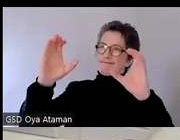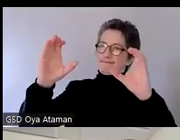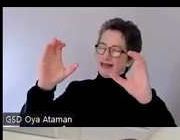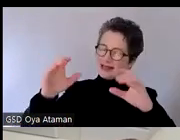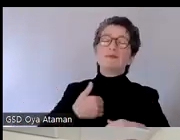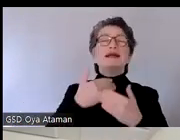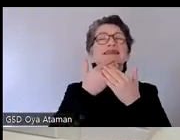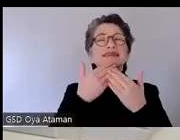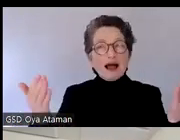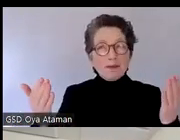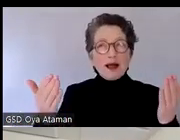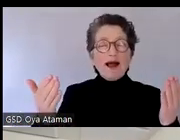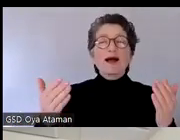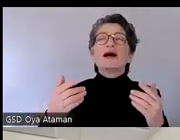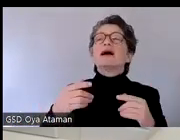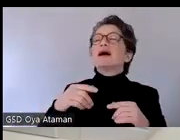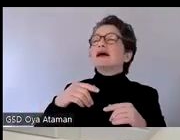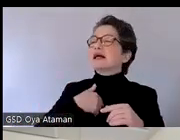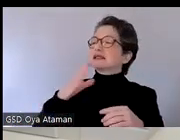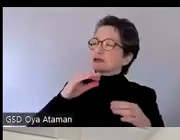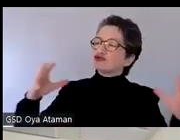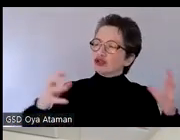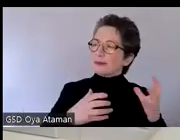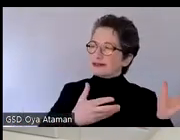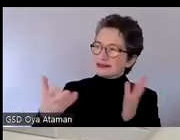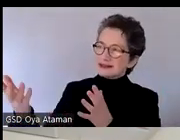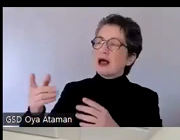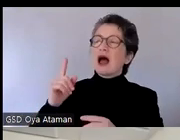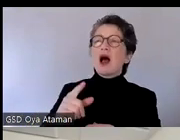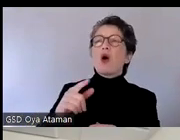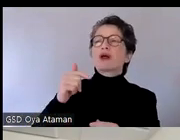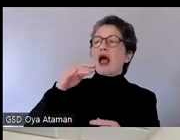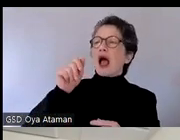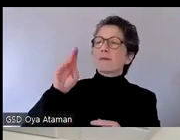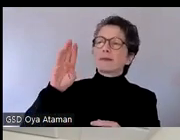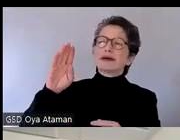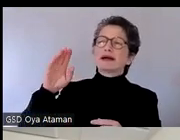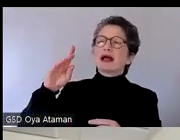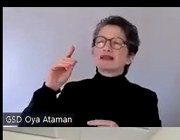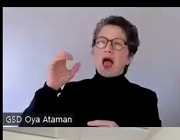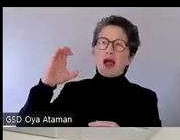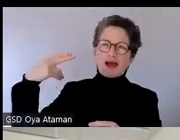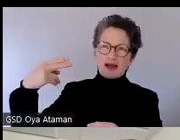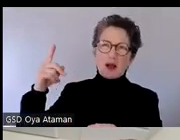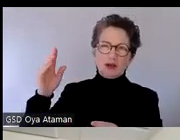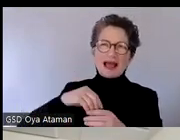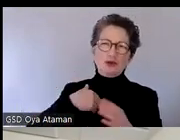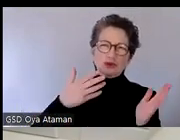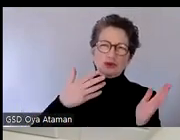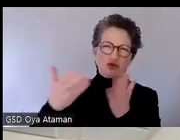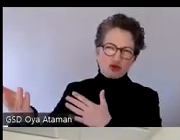können. IAAP Dach ist auch natürlich mit von der Partie. Das sollte ich jetzt kurz vorstellen. Ich mache das ganz